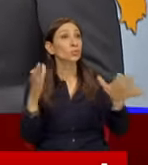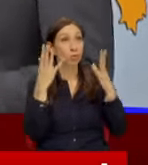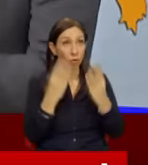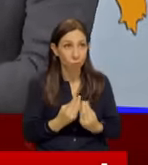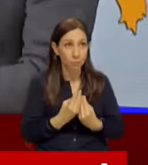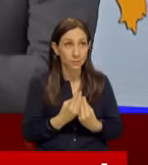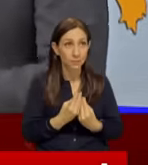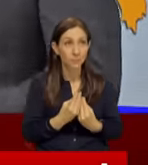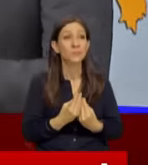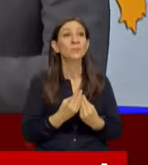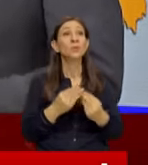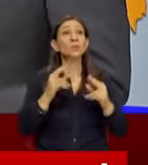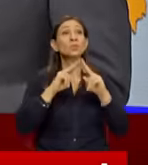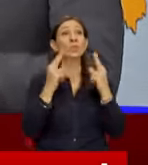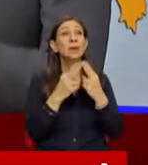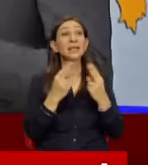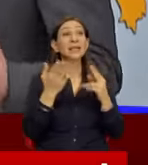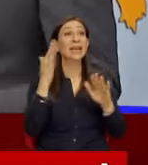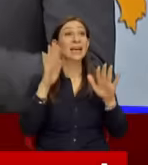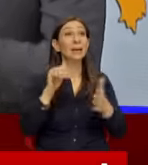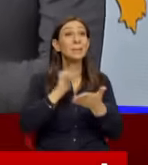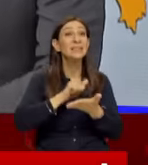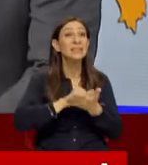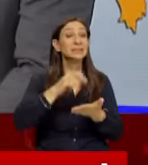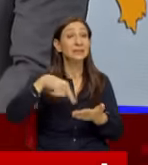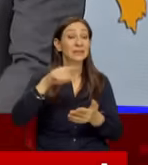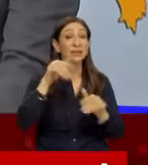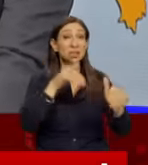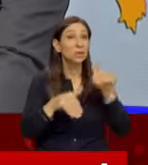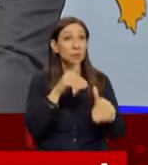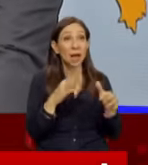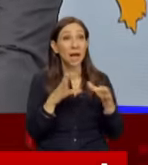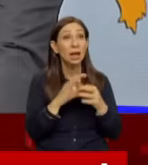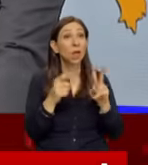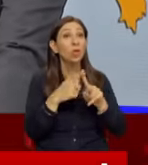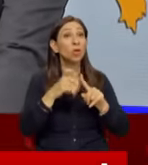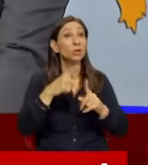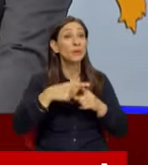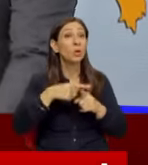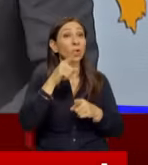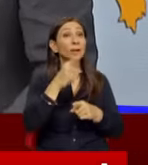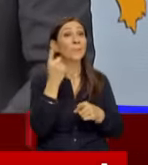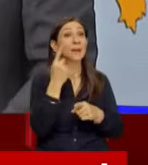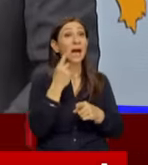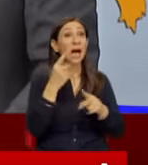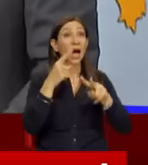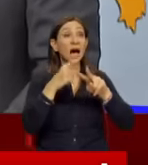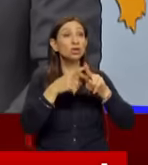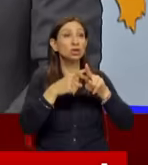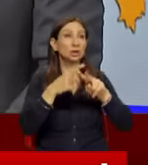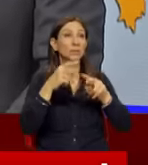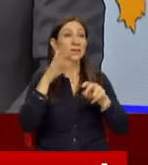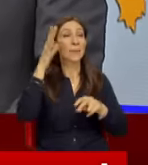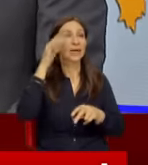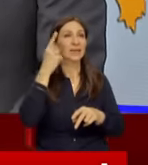oldu. Ve dünyanın geri kalan tüm basınında da seçimlere dair notlarını paylaştı. Onlardan biri Associated Press,